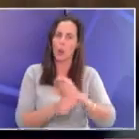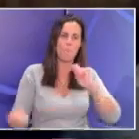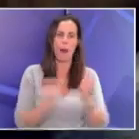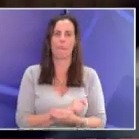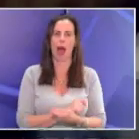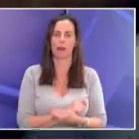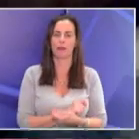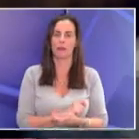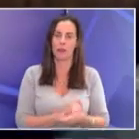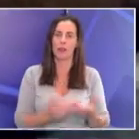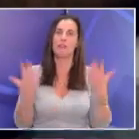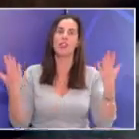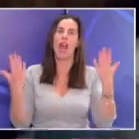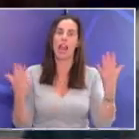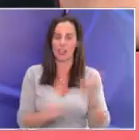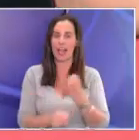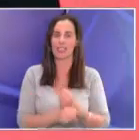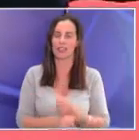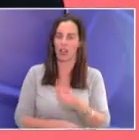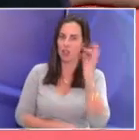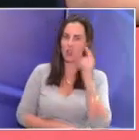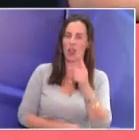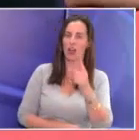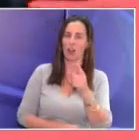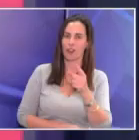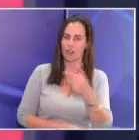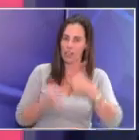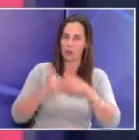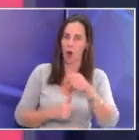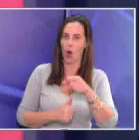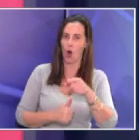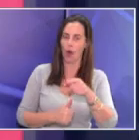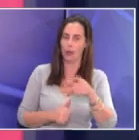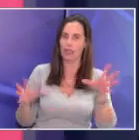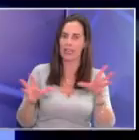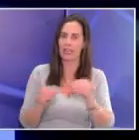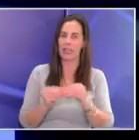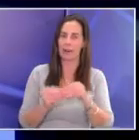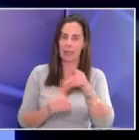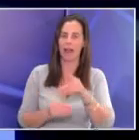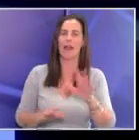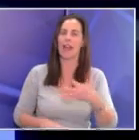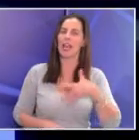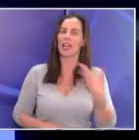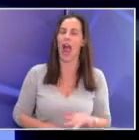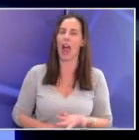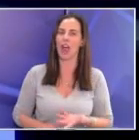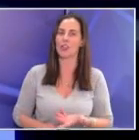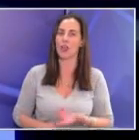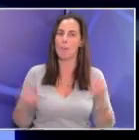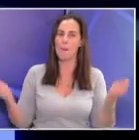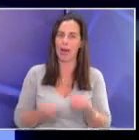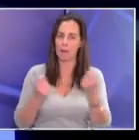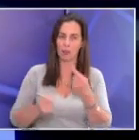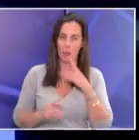מהפך, ואינשאללה שרק נממש. בתור אישה שעמדה והתמודדה שם, כן. כתף אל כתף עם עינת קליש, נכון. איך הרגשת במהלך כל הקמפיין הזה?